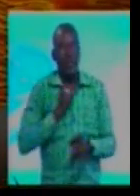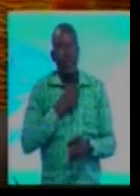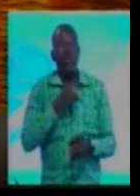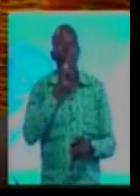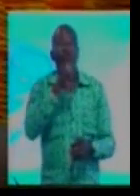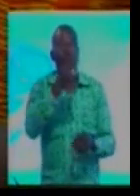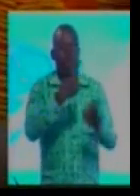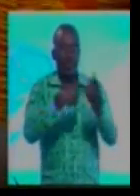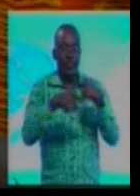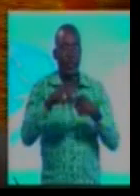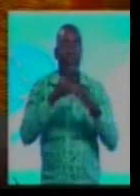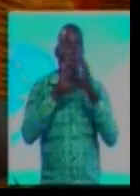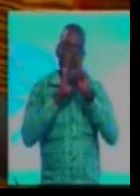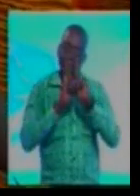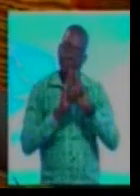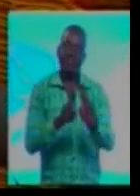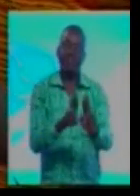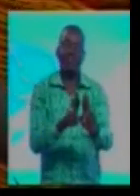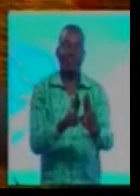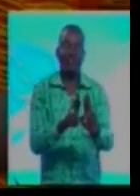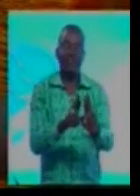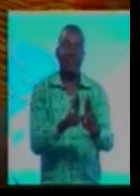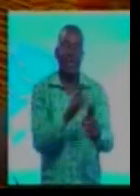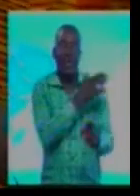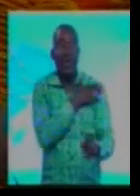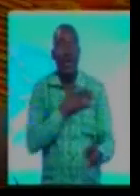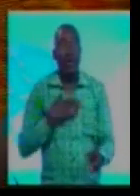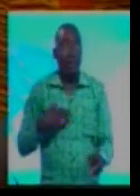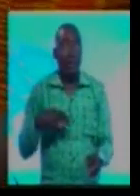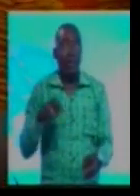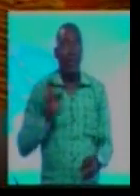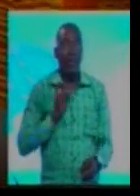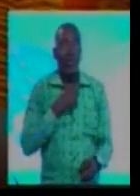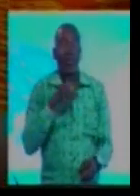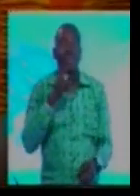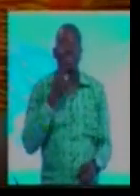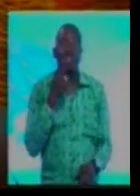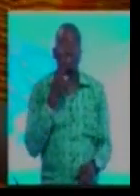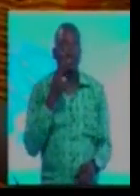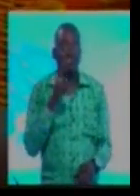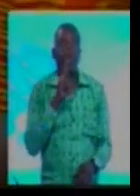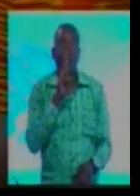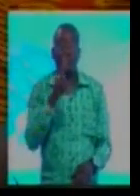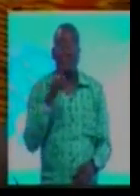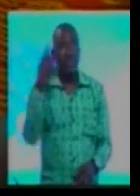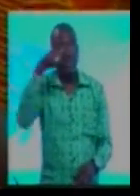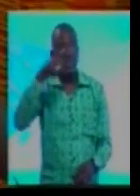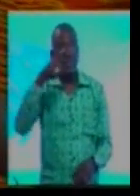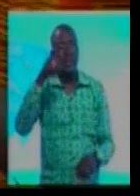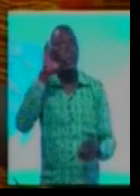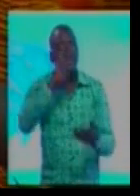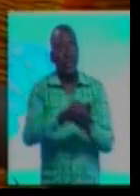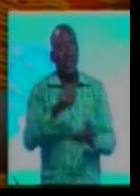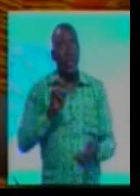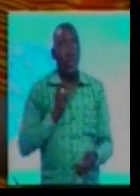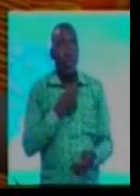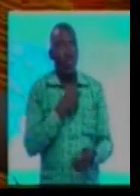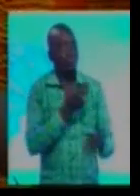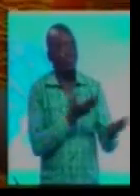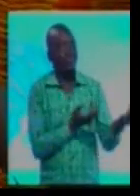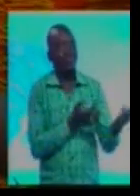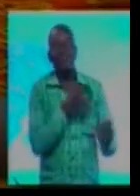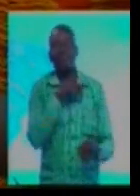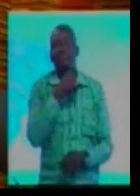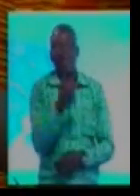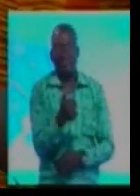venus répondre à l'invitation et nous nous sommes rendus compte que ce n'était pas le format attendu, c'est-à-dire la poursuite des